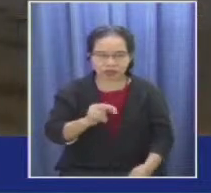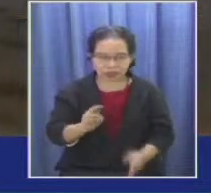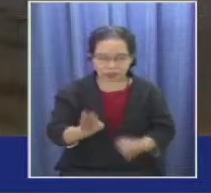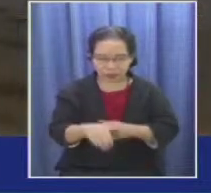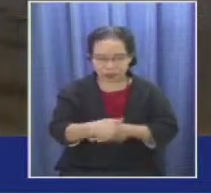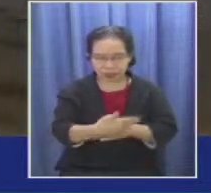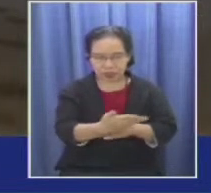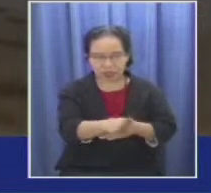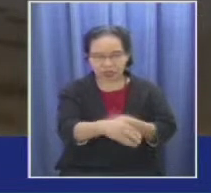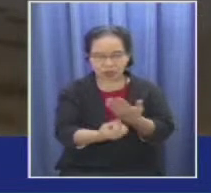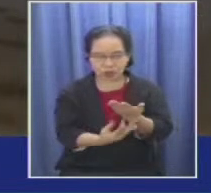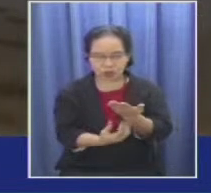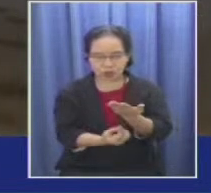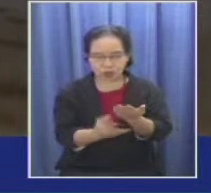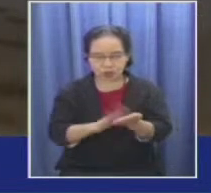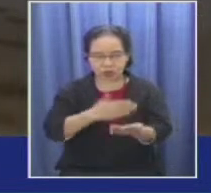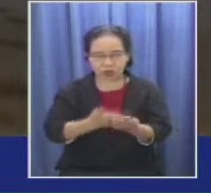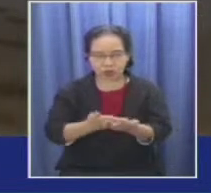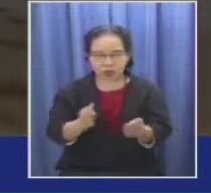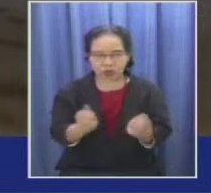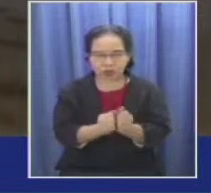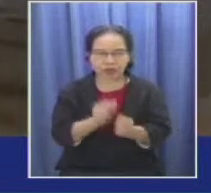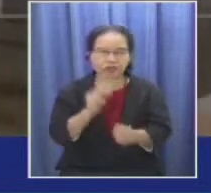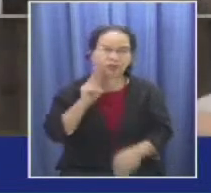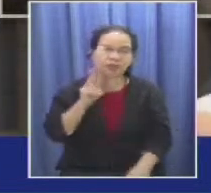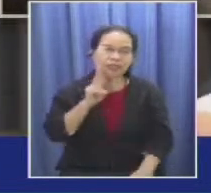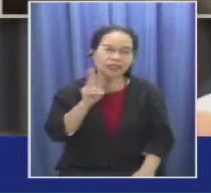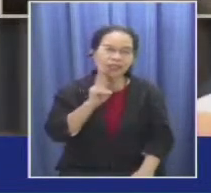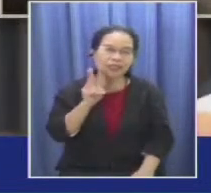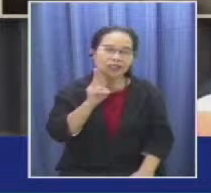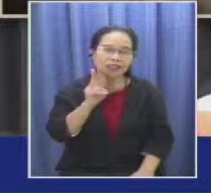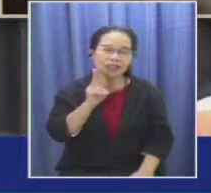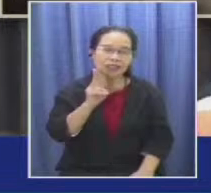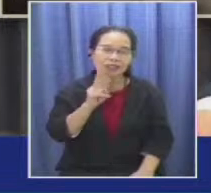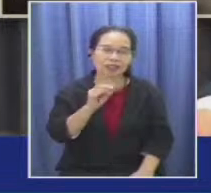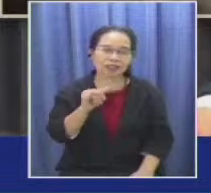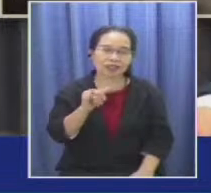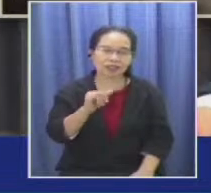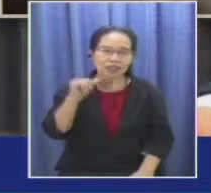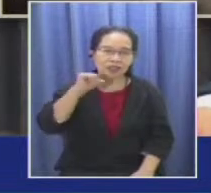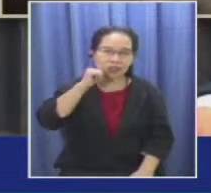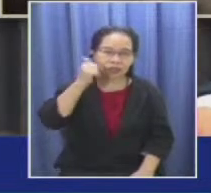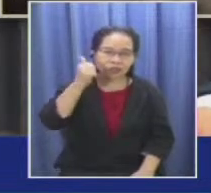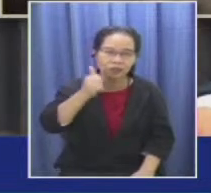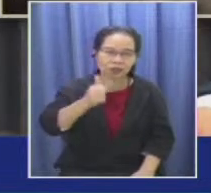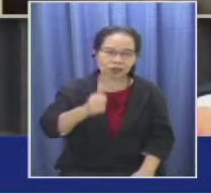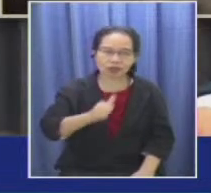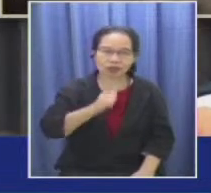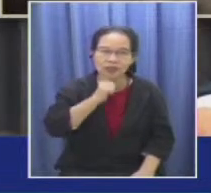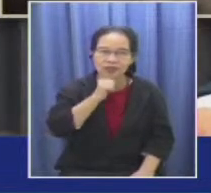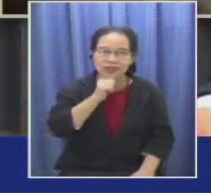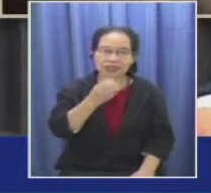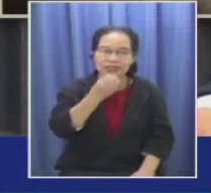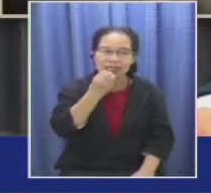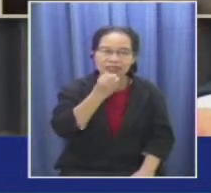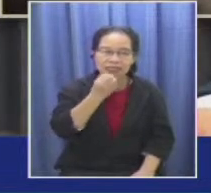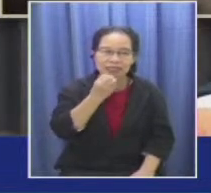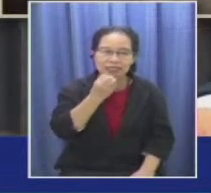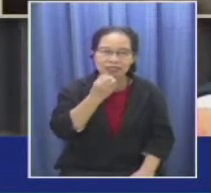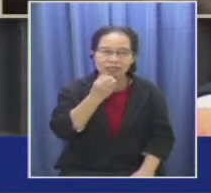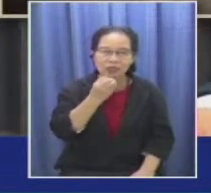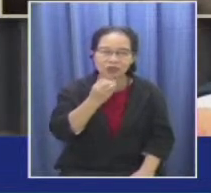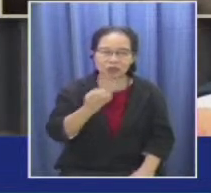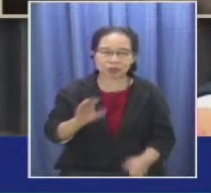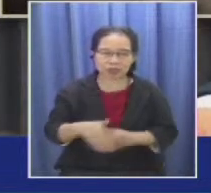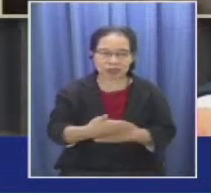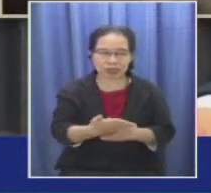say ye ba no fish no wo vinegar na de deep fried rice. O tena no pan ye bedi. Enti me chinam